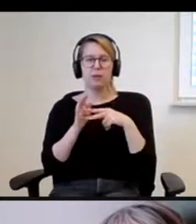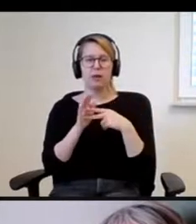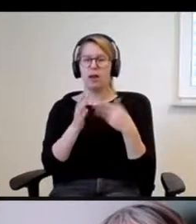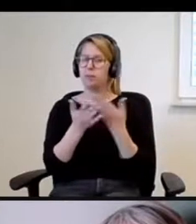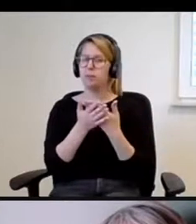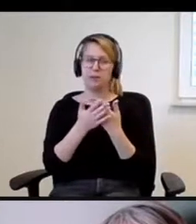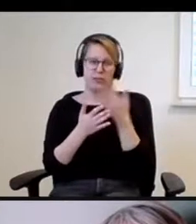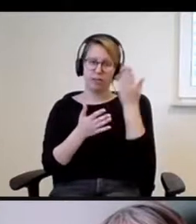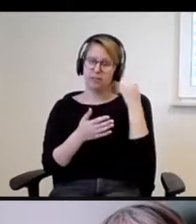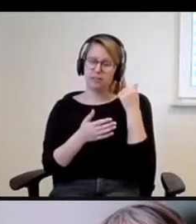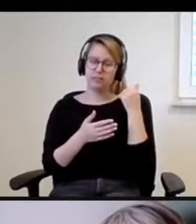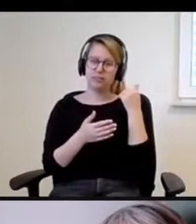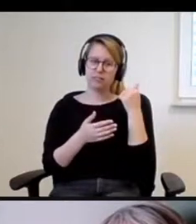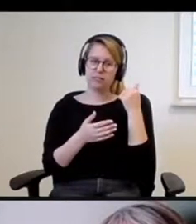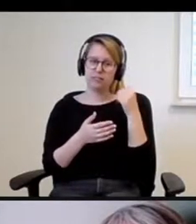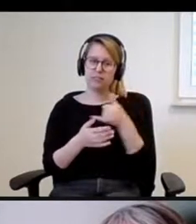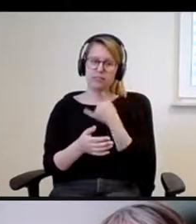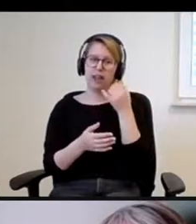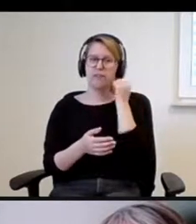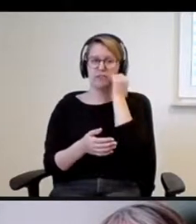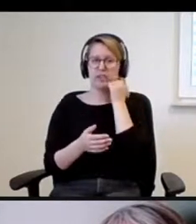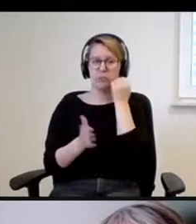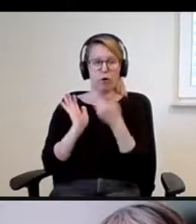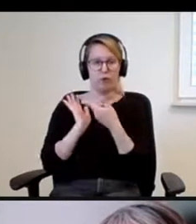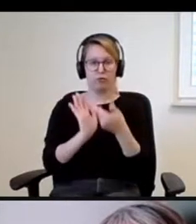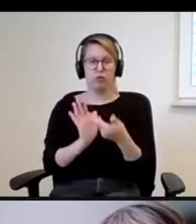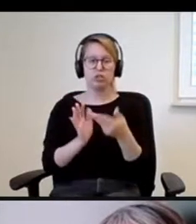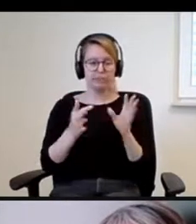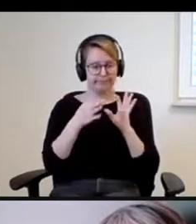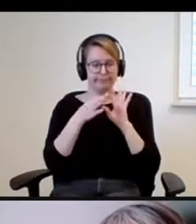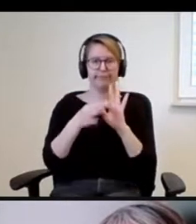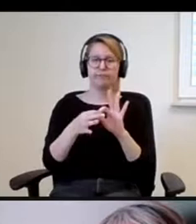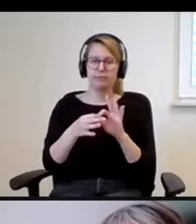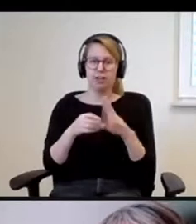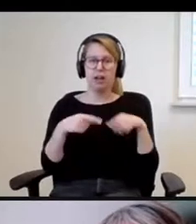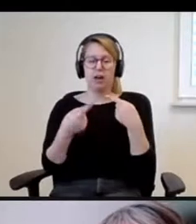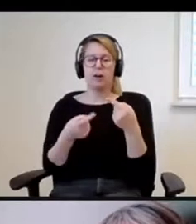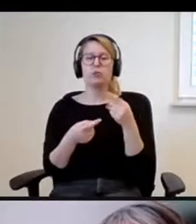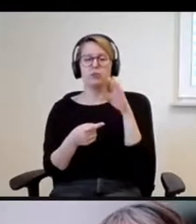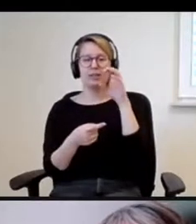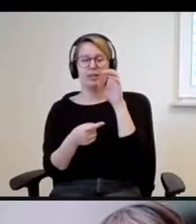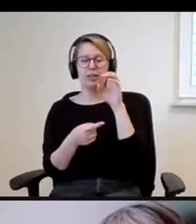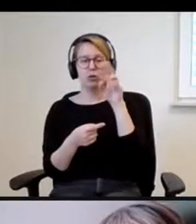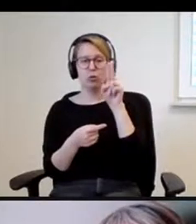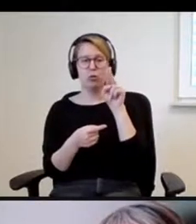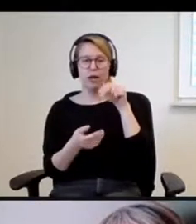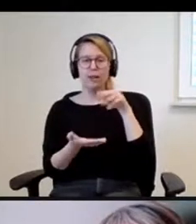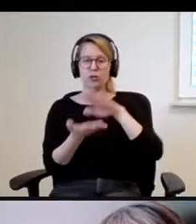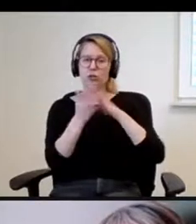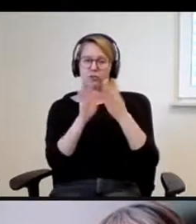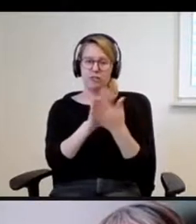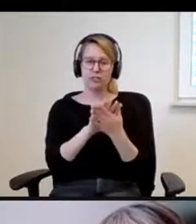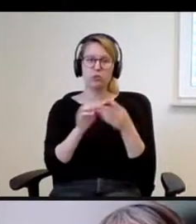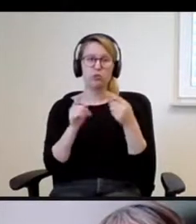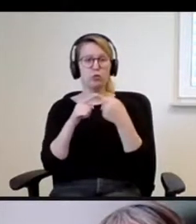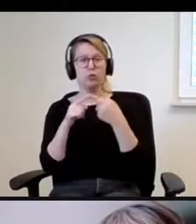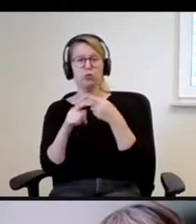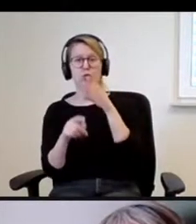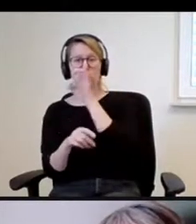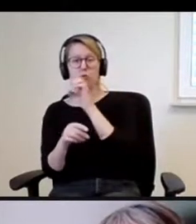Convention des Nations Unies et par rapport à la stratégie de l'Europe. Je crois que chacun